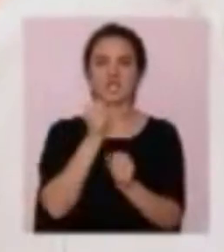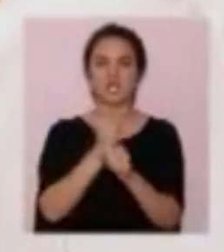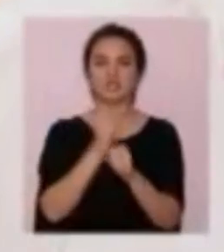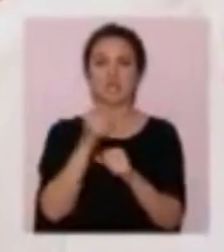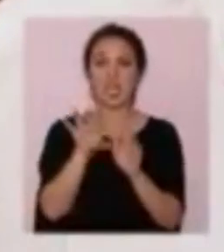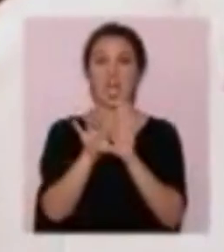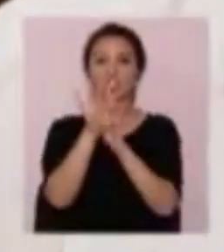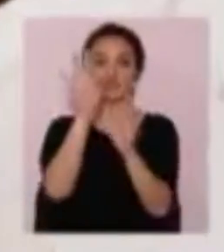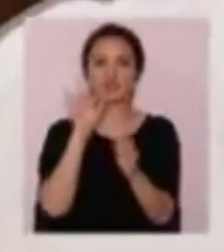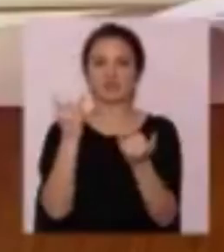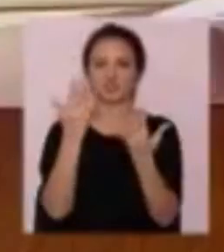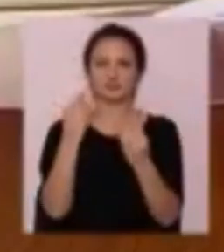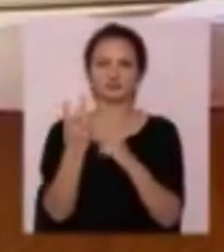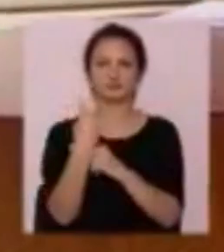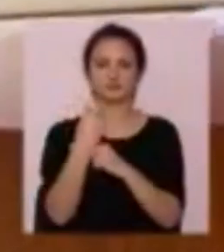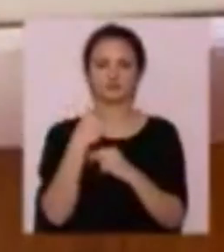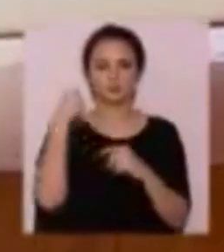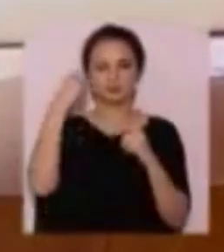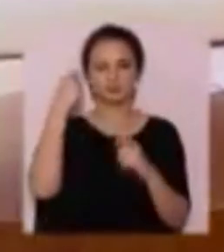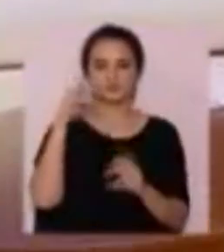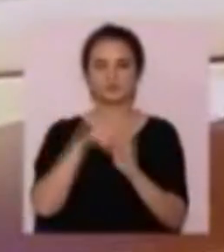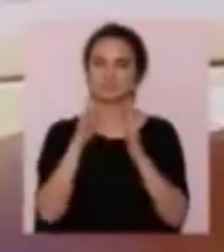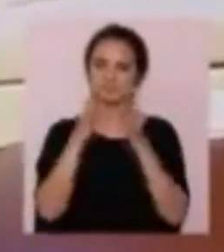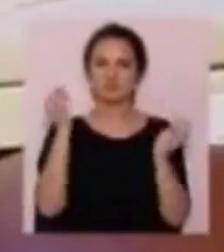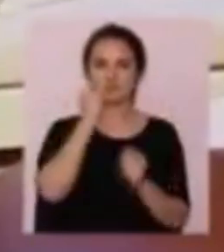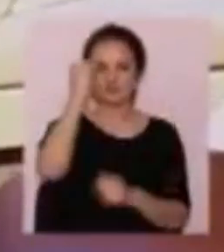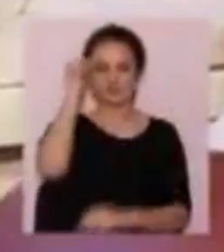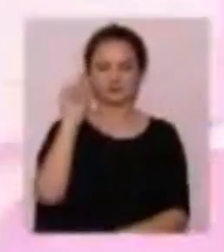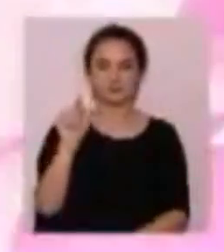კარგია რომ ეს არჩევანი გააკეთე, რომ დღეს შემთან მოხვედი სტუდიაში. ძალიან დიდი მადლობა თქვენ. ძალიან დიდი მადლობა.